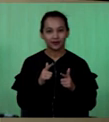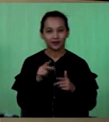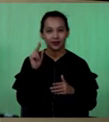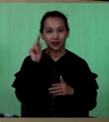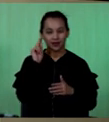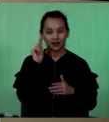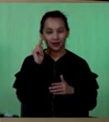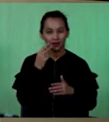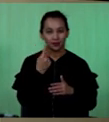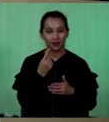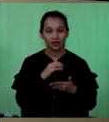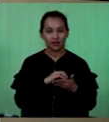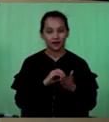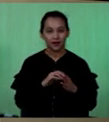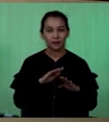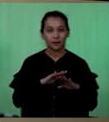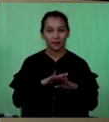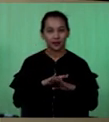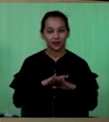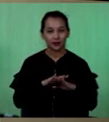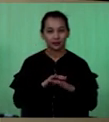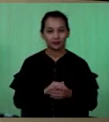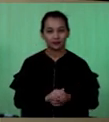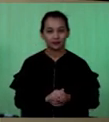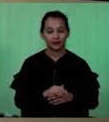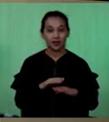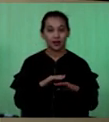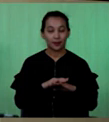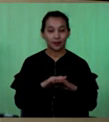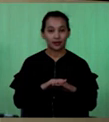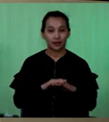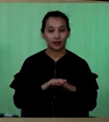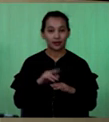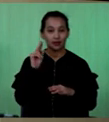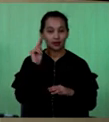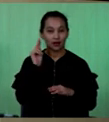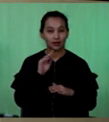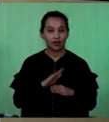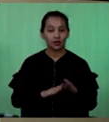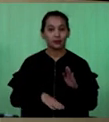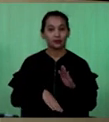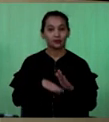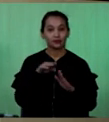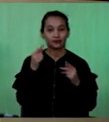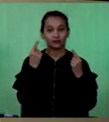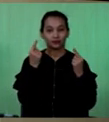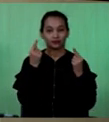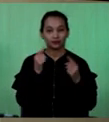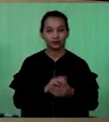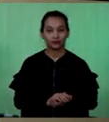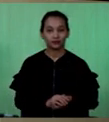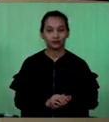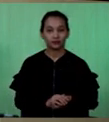Darsimiz 1-sinf matematika. Matematika fanlar ichrashoq, uning sirlaridan bo'lingiz